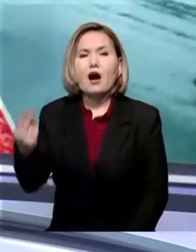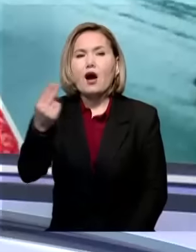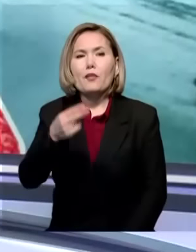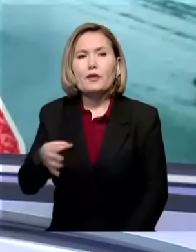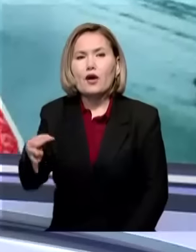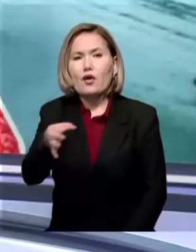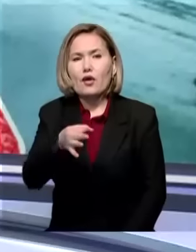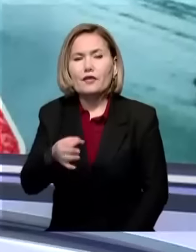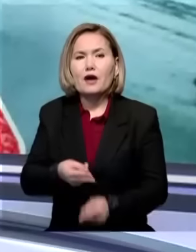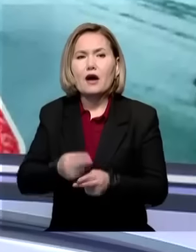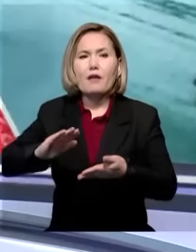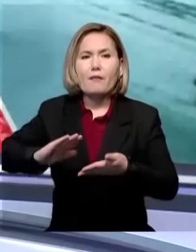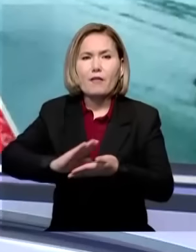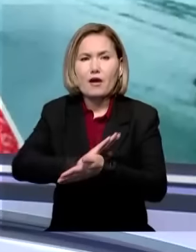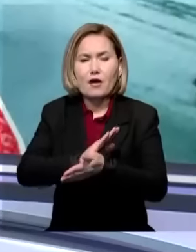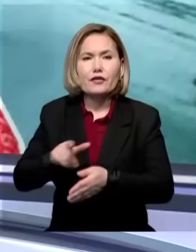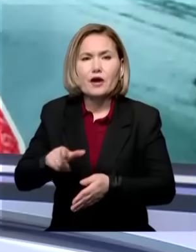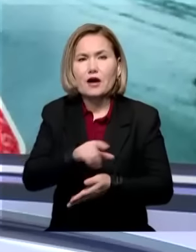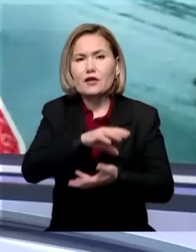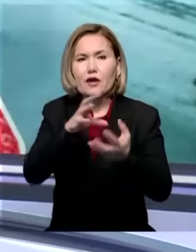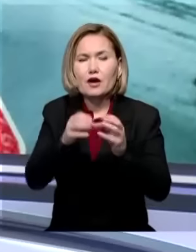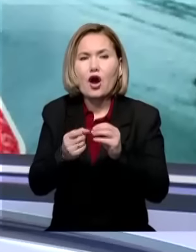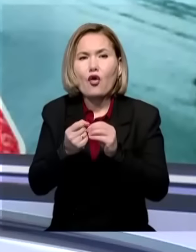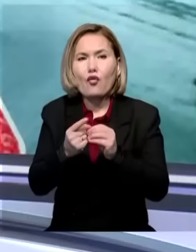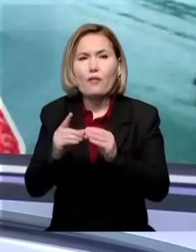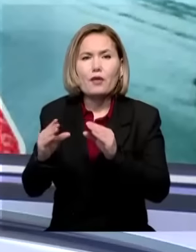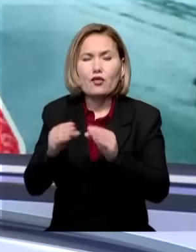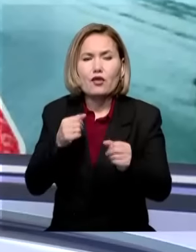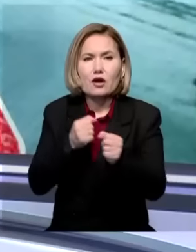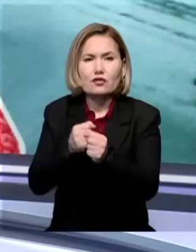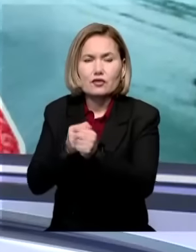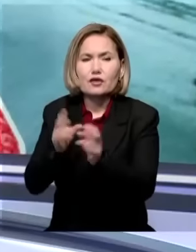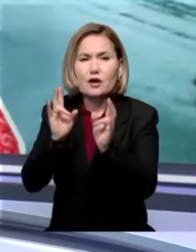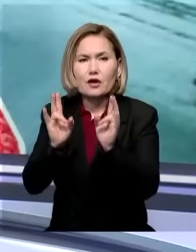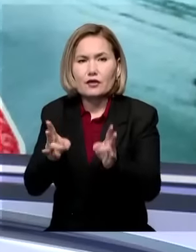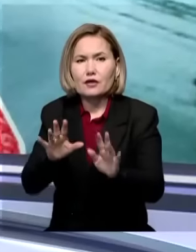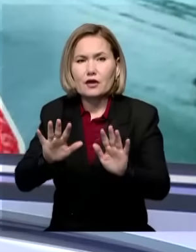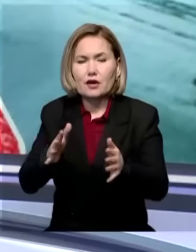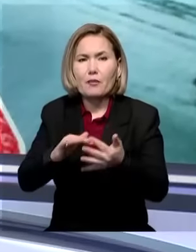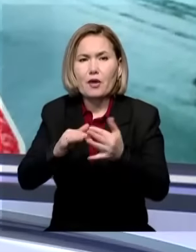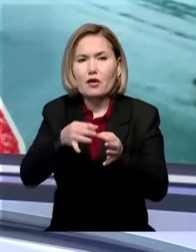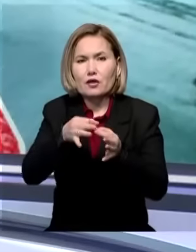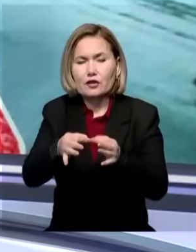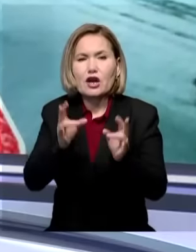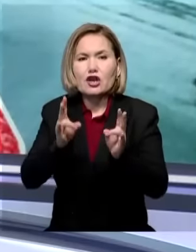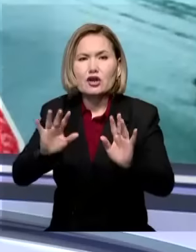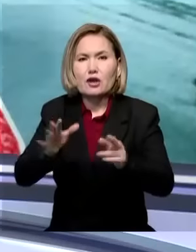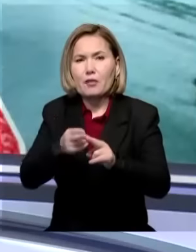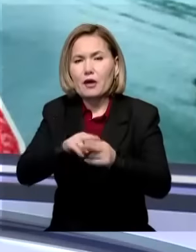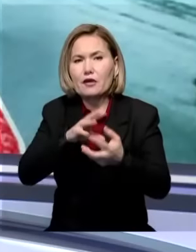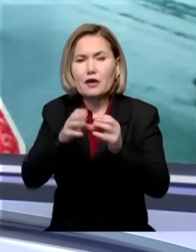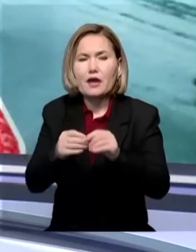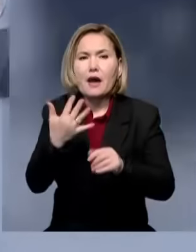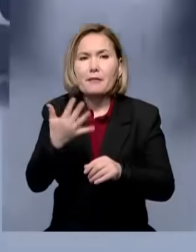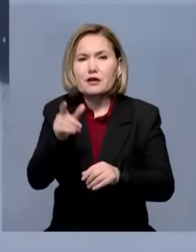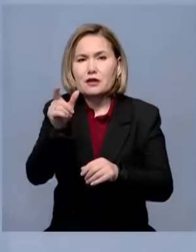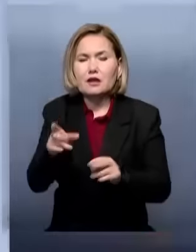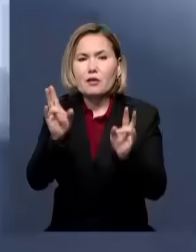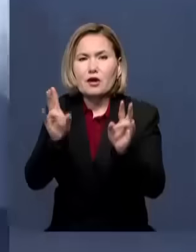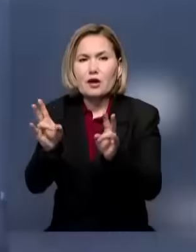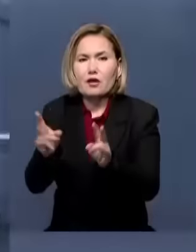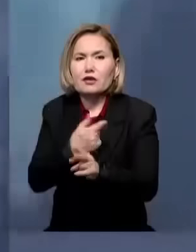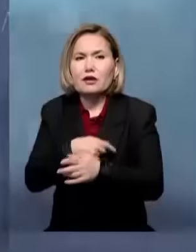Ақмола облысында көктайғақ салдарынан 11 көлік соқтығысты. Оқиға Бірсуат ауылы тұсында болған. Салдарынан 5 адам жарақат